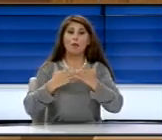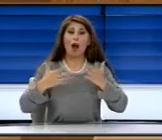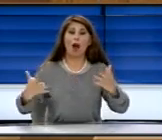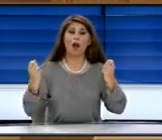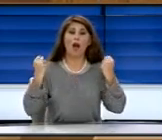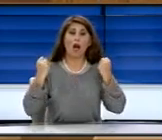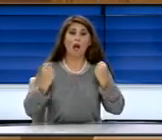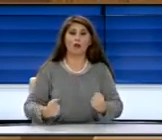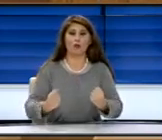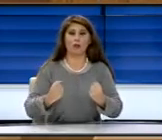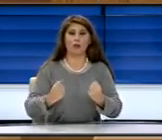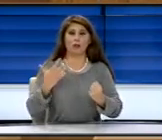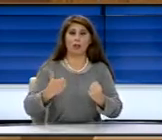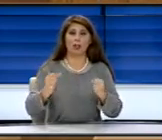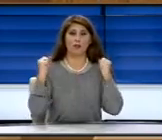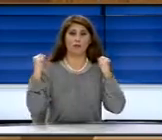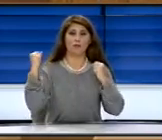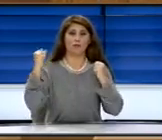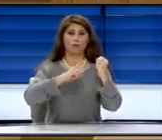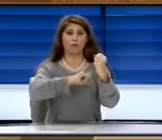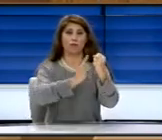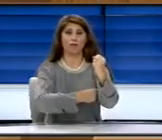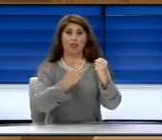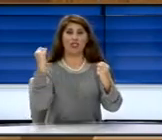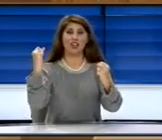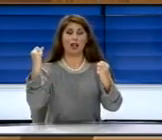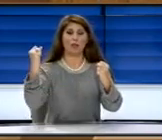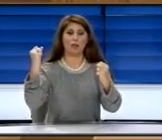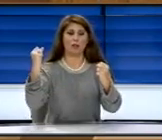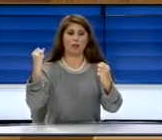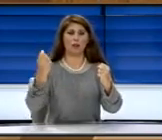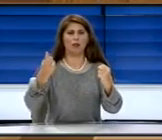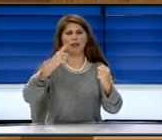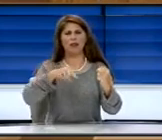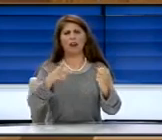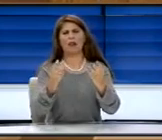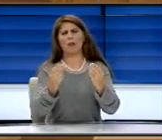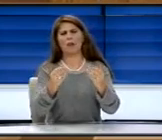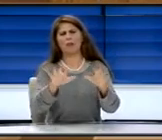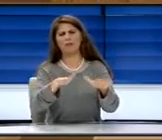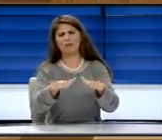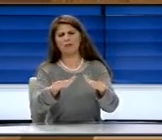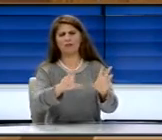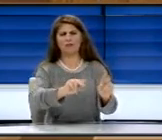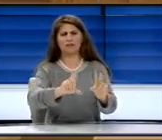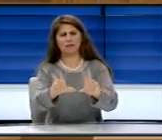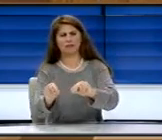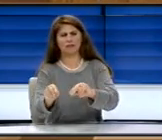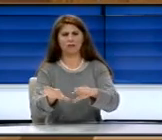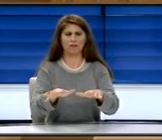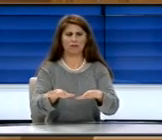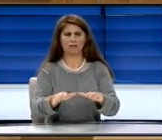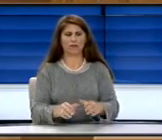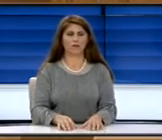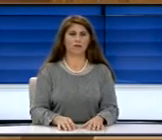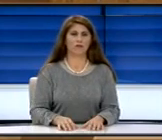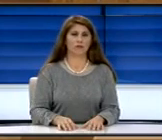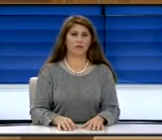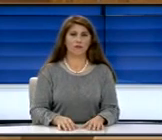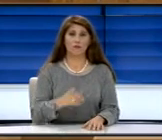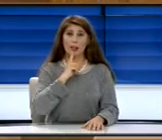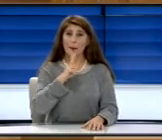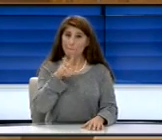και διαθέτει ισχυρή δυναμική, και άλλα αρκετά τέτοια ή παρόμοια. Μαζί βέβαια με